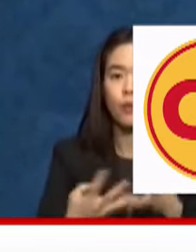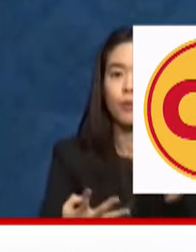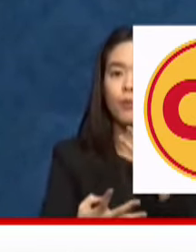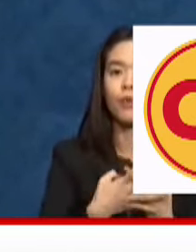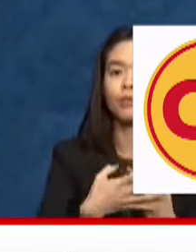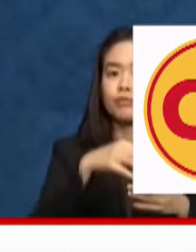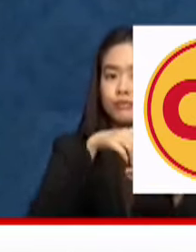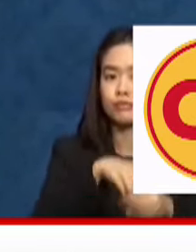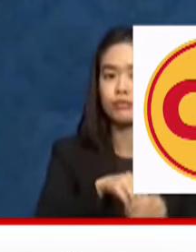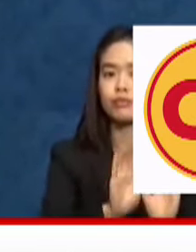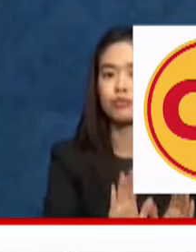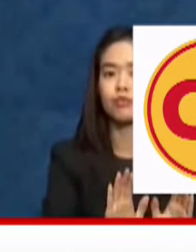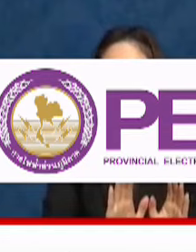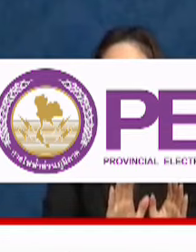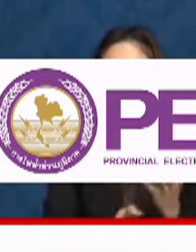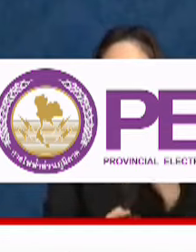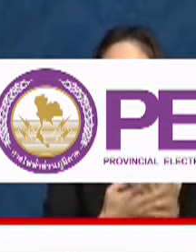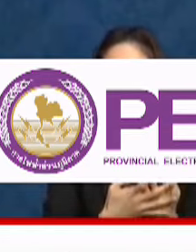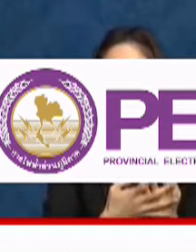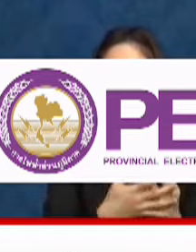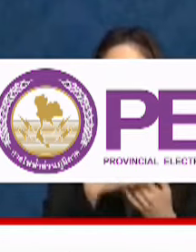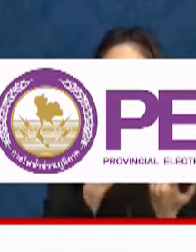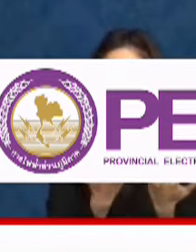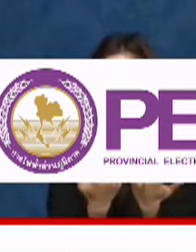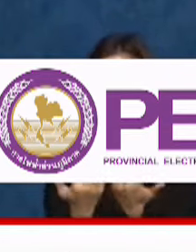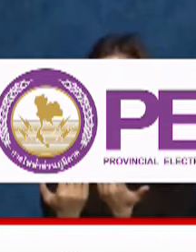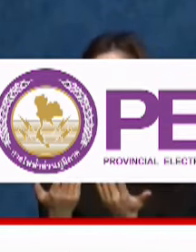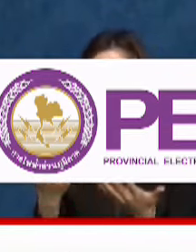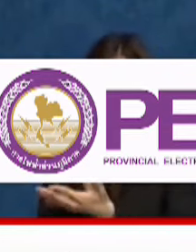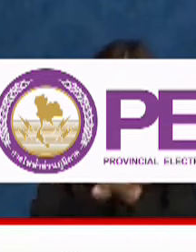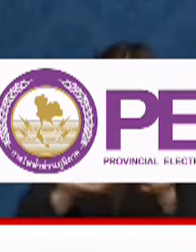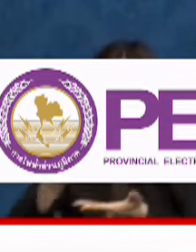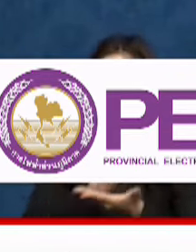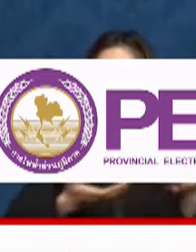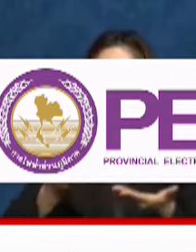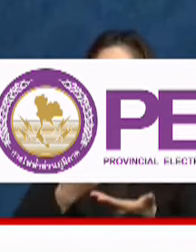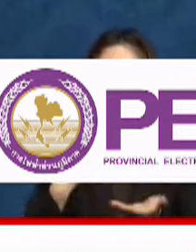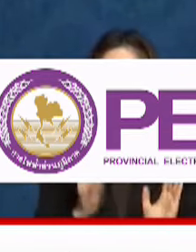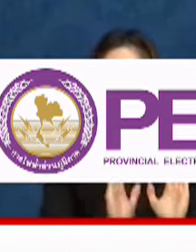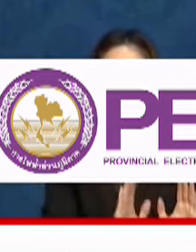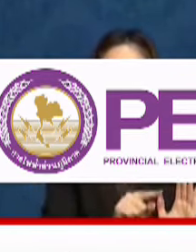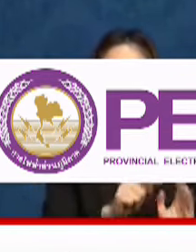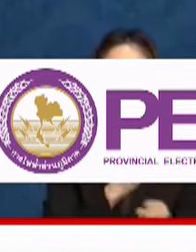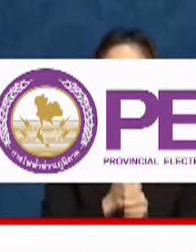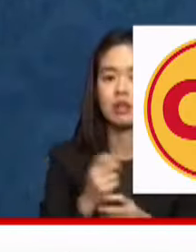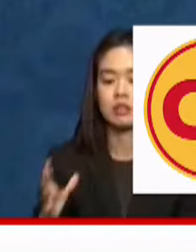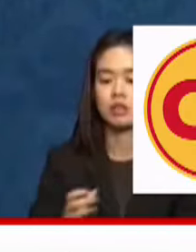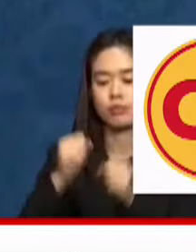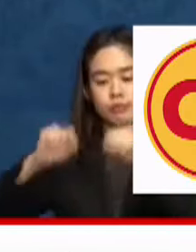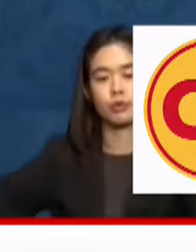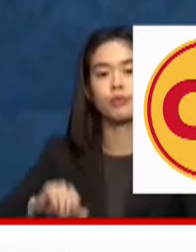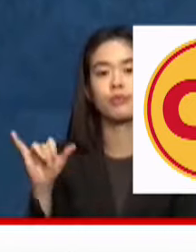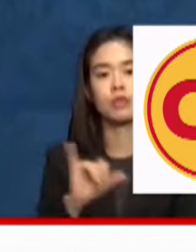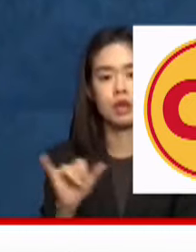วเนติพรเสน่ห์สังคมหรือว่าบุ้งทะลุวังเนี่ยเสียชีวิตแต่ว่าเรื่องเนี่ยยังคลุมเครือแล้วก็ไม่มีความชัดเจนในเรื่องของการ